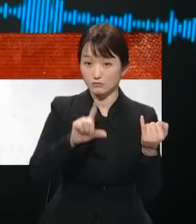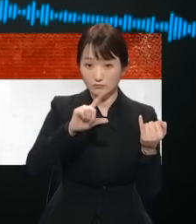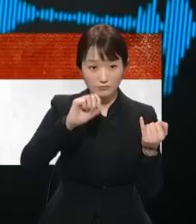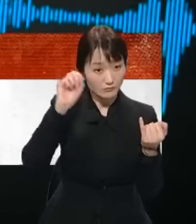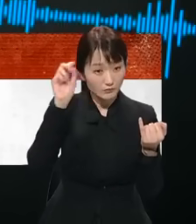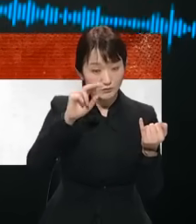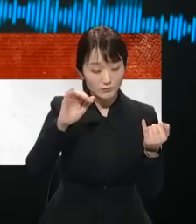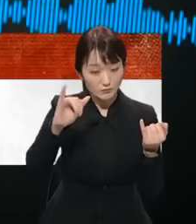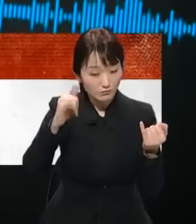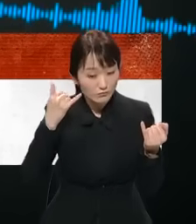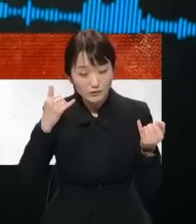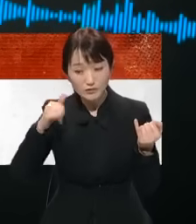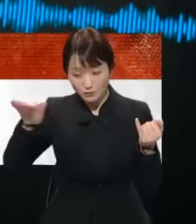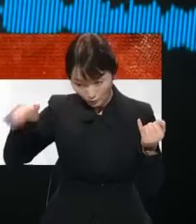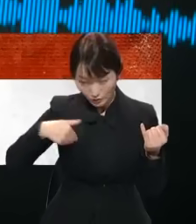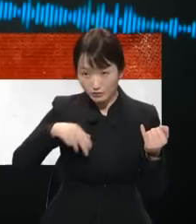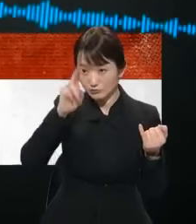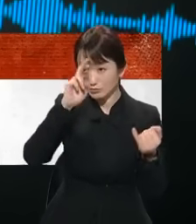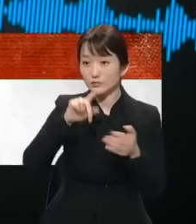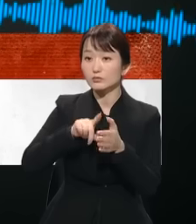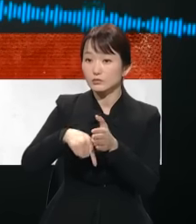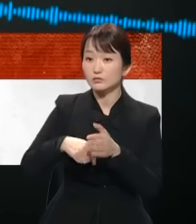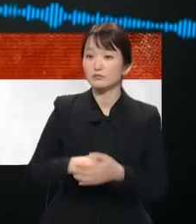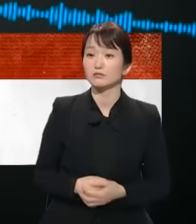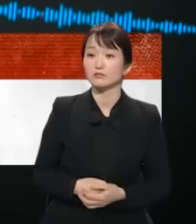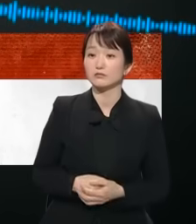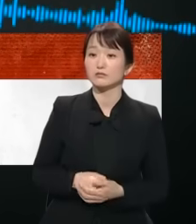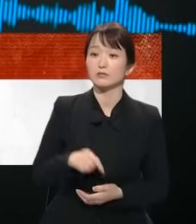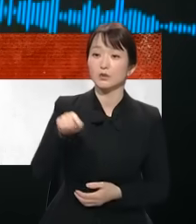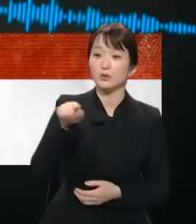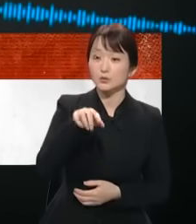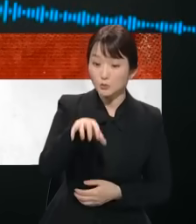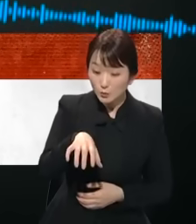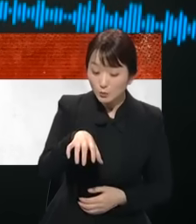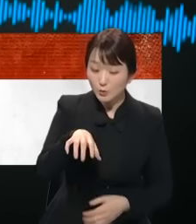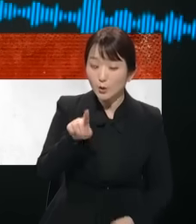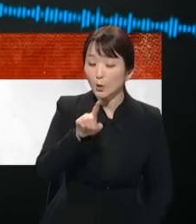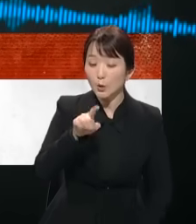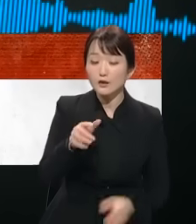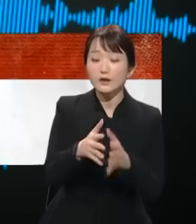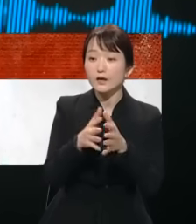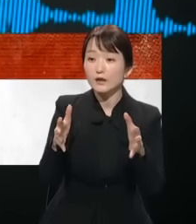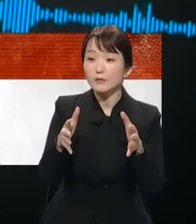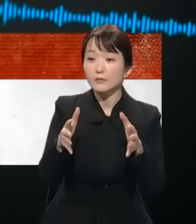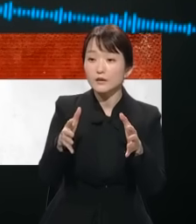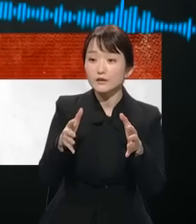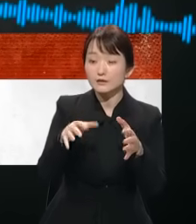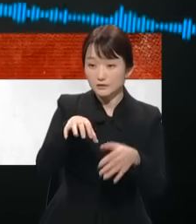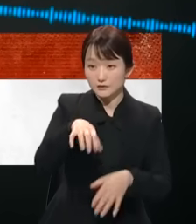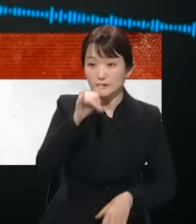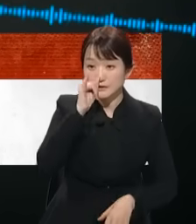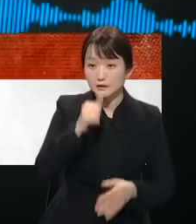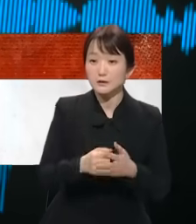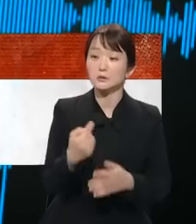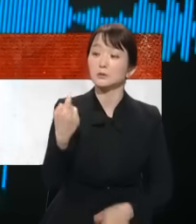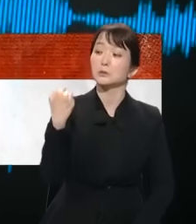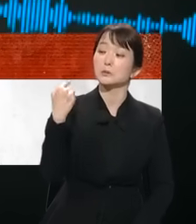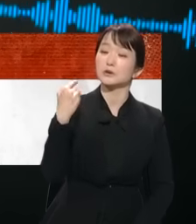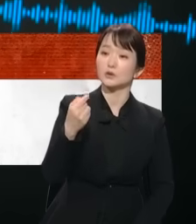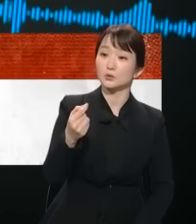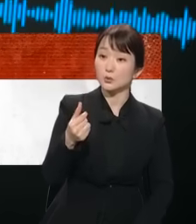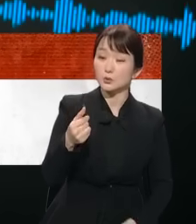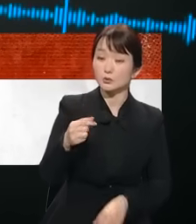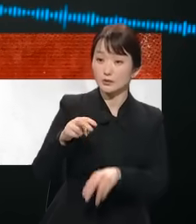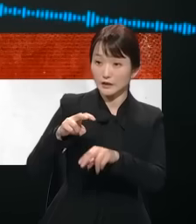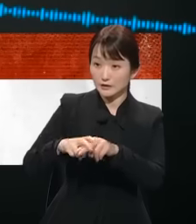전화로 부르더라고요. 점심시간에 그 뒤에 X이라는 그 아파트가 옛날엔 있었고 그 뒤에 작은